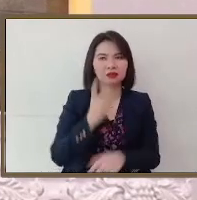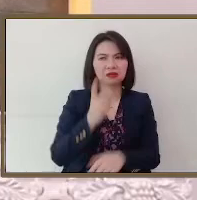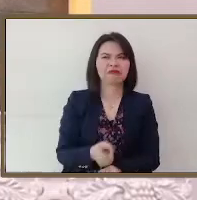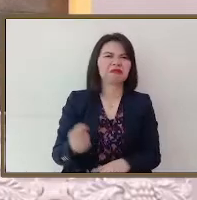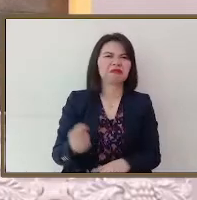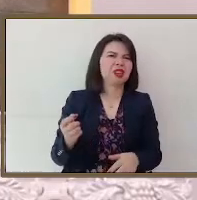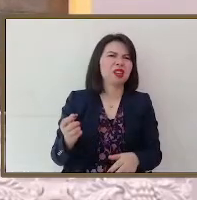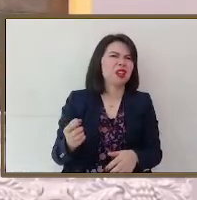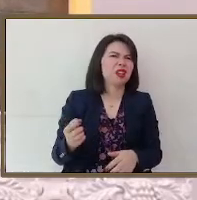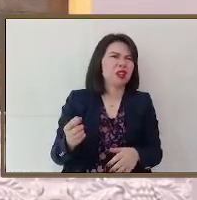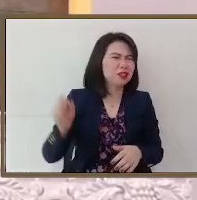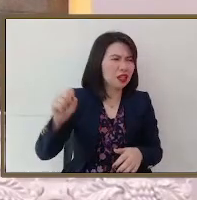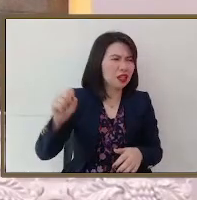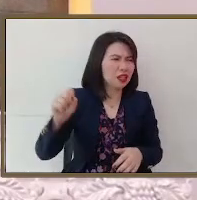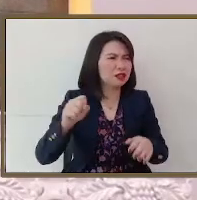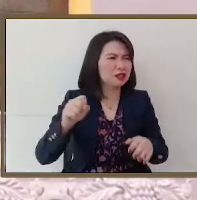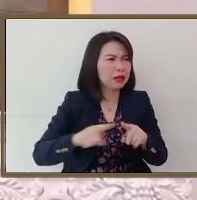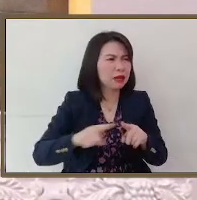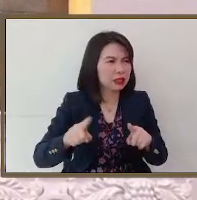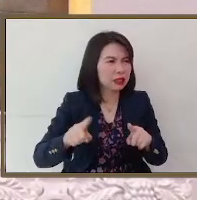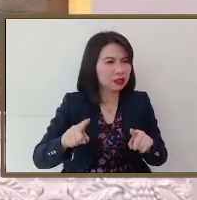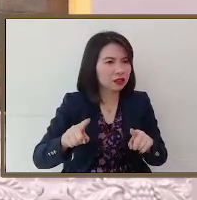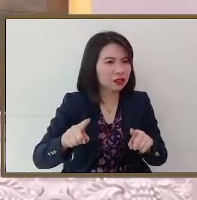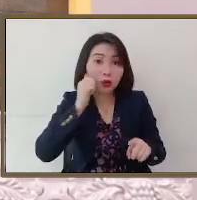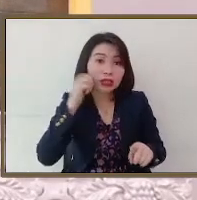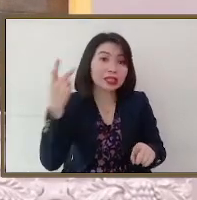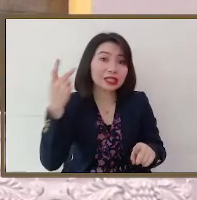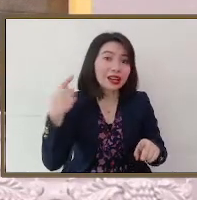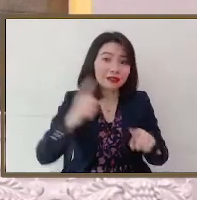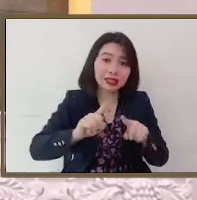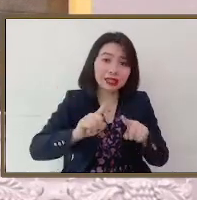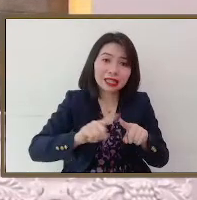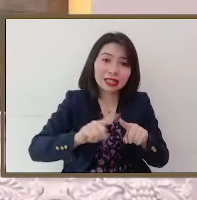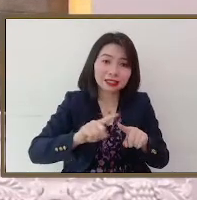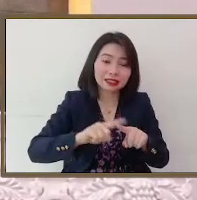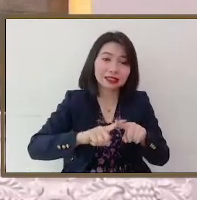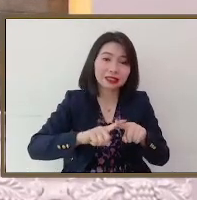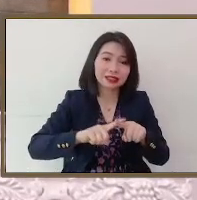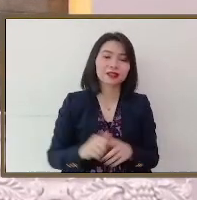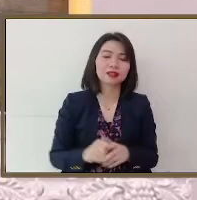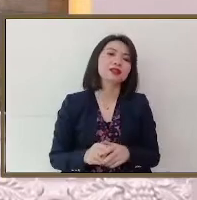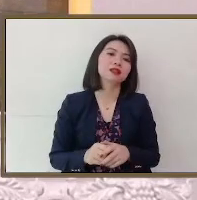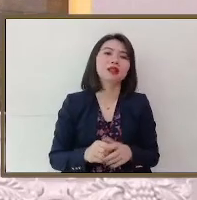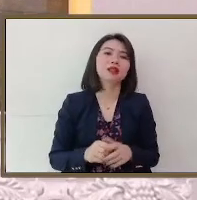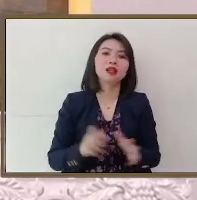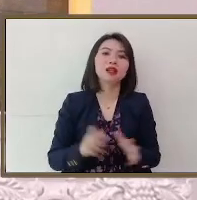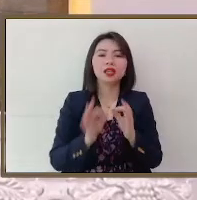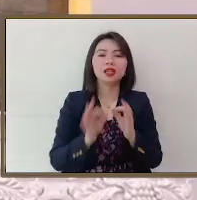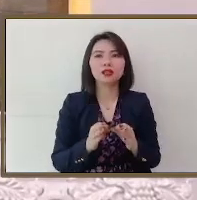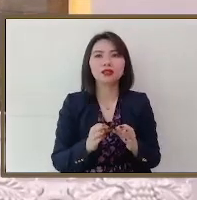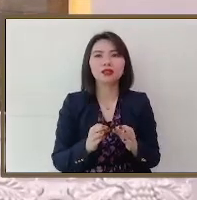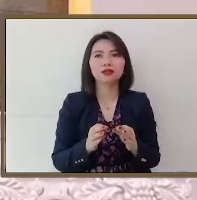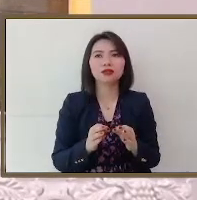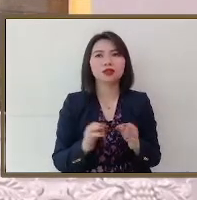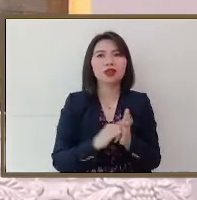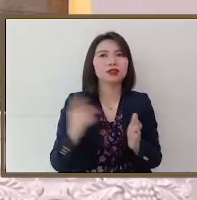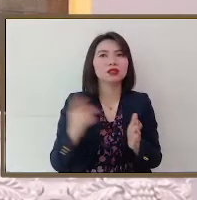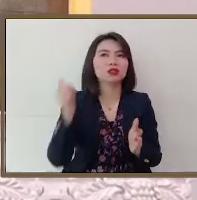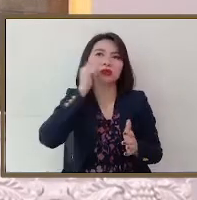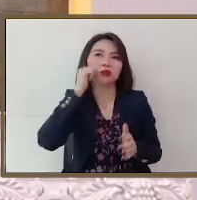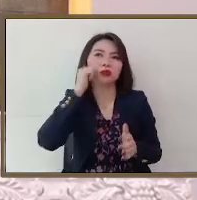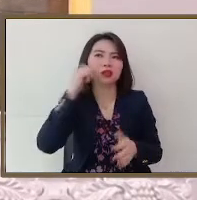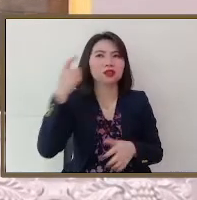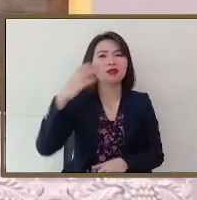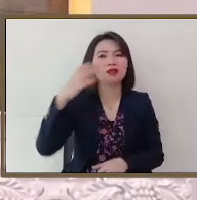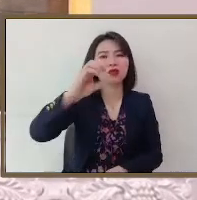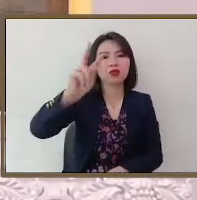yan? See, kapag kayan ay may consideration, mga kapatid, ay hindi na po yan batas. Kung ano